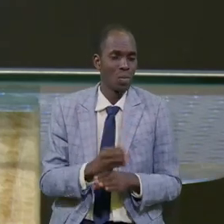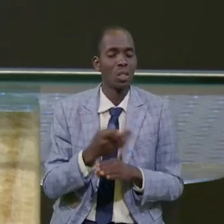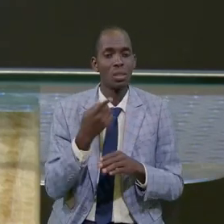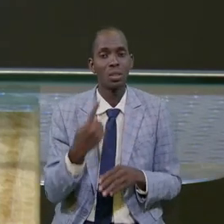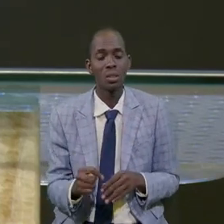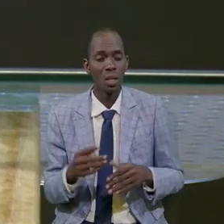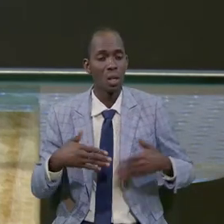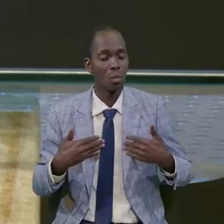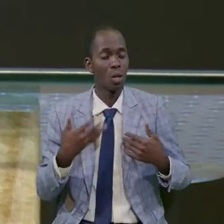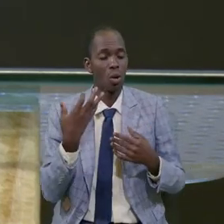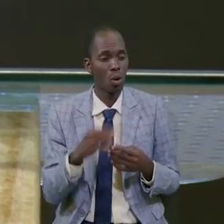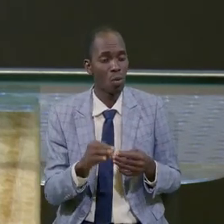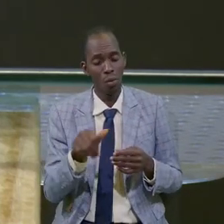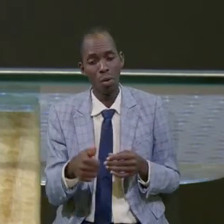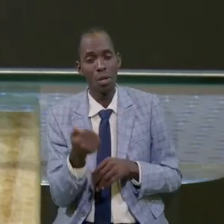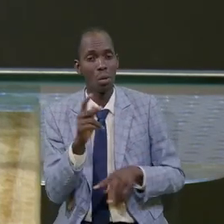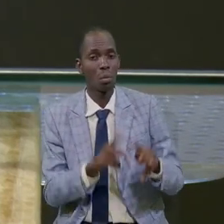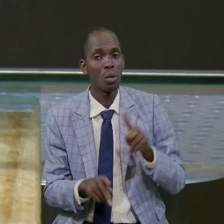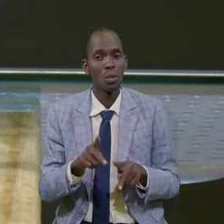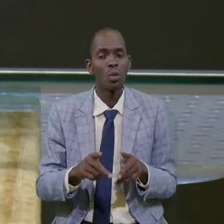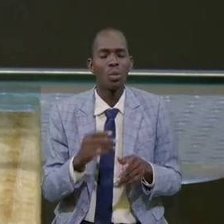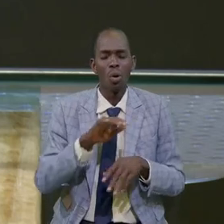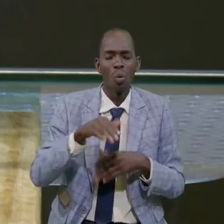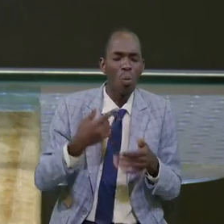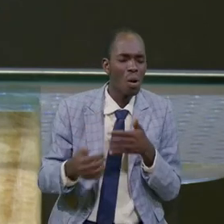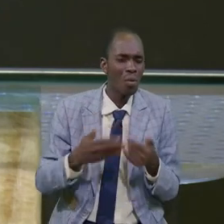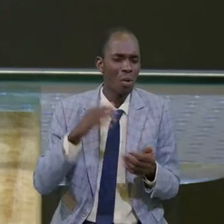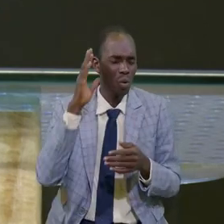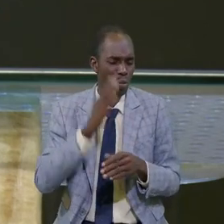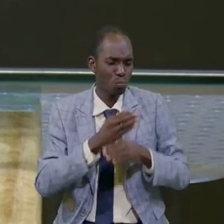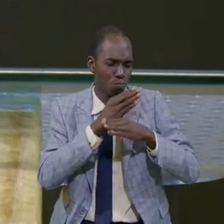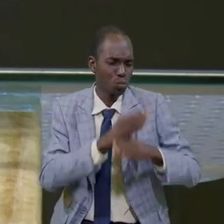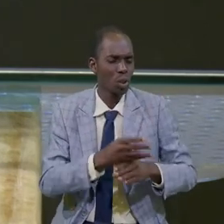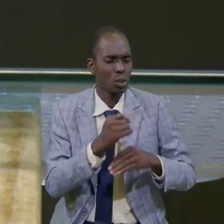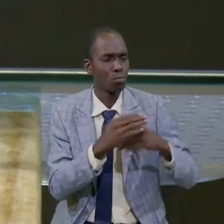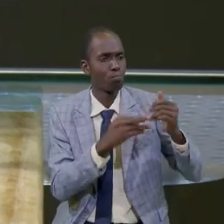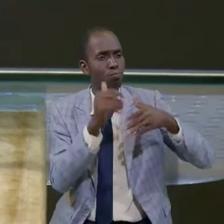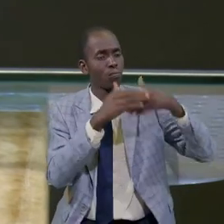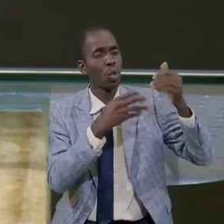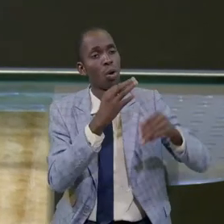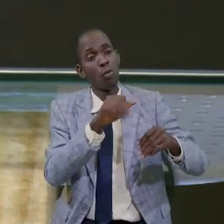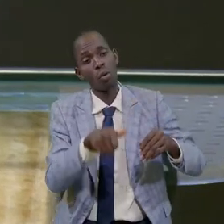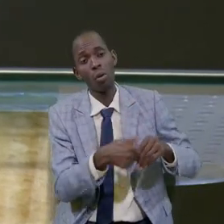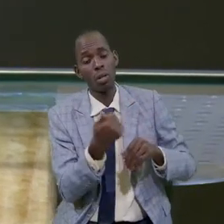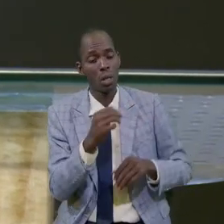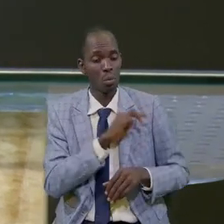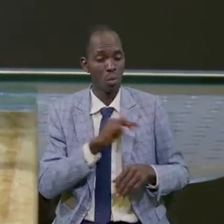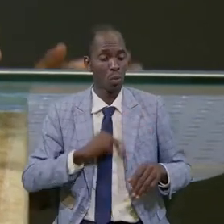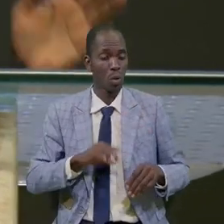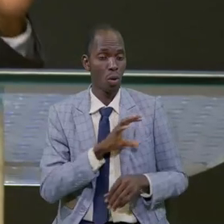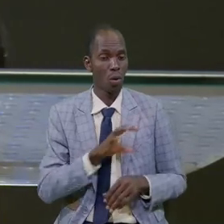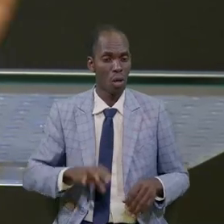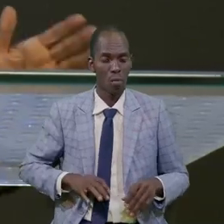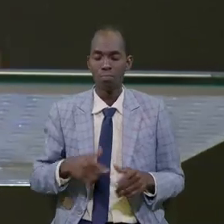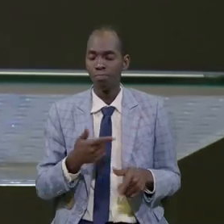va empêcher le développement des disciples de Christ, cela, je ne le ferai pas. Mon